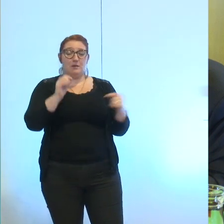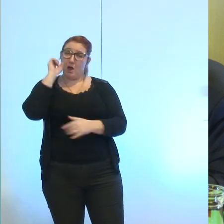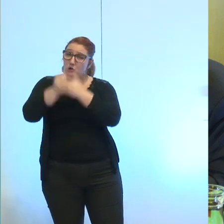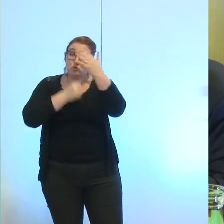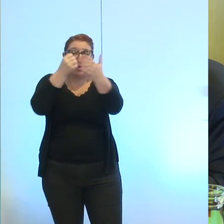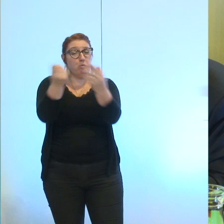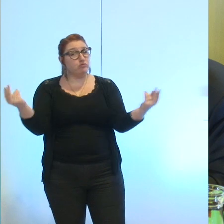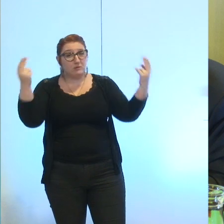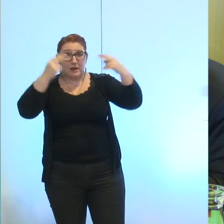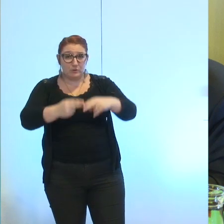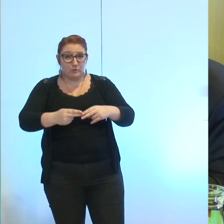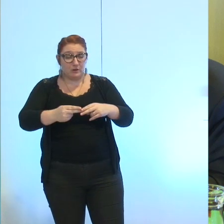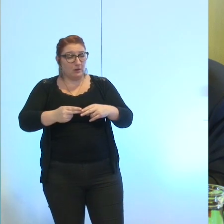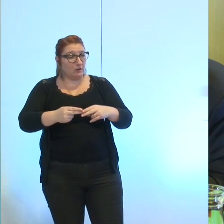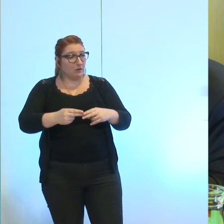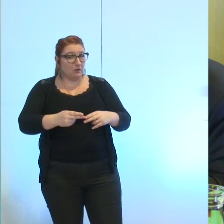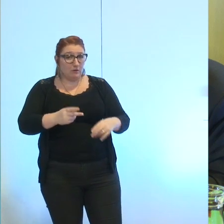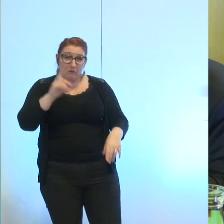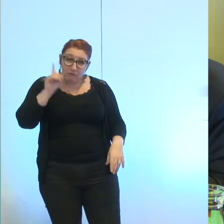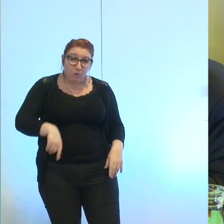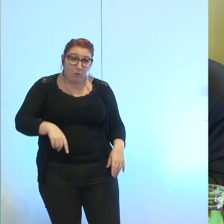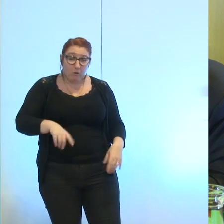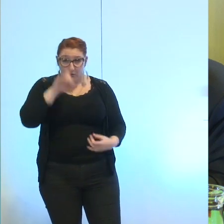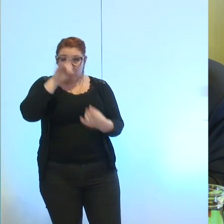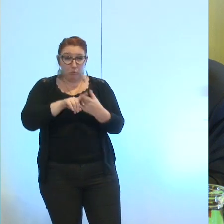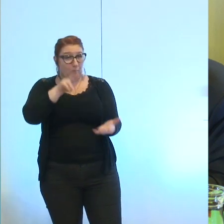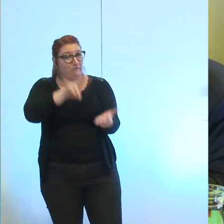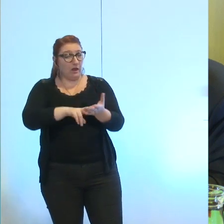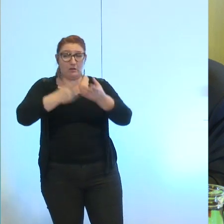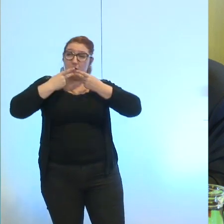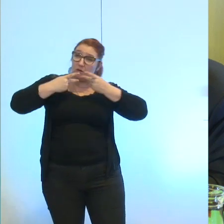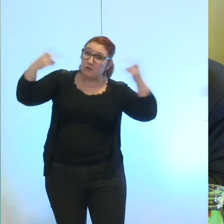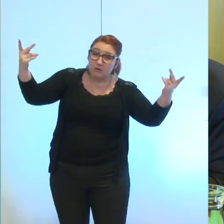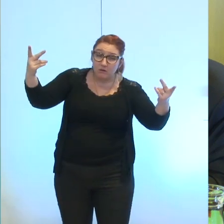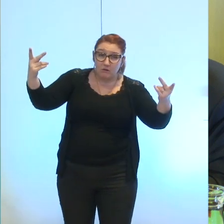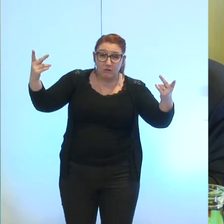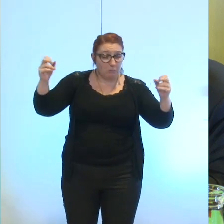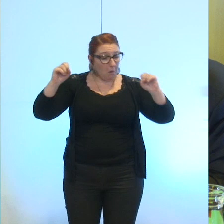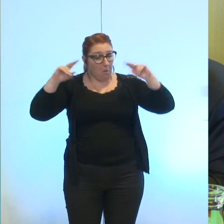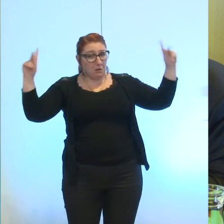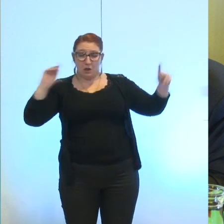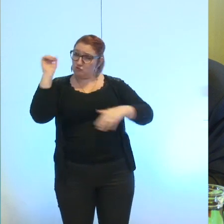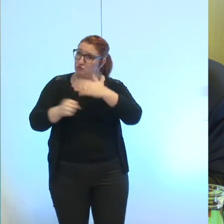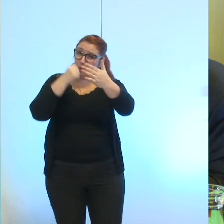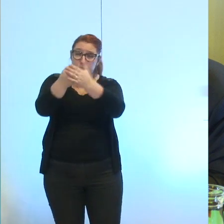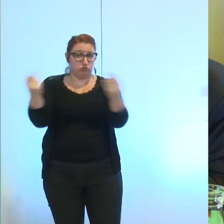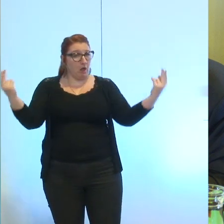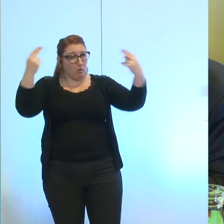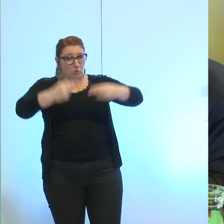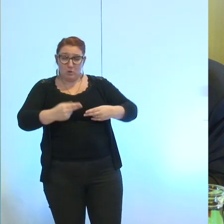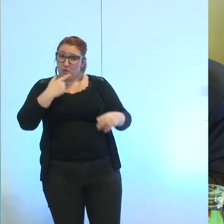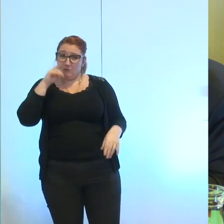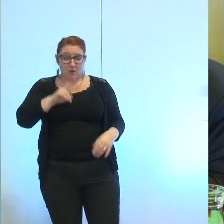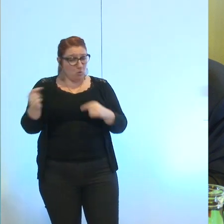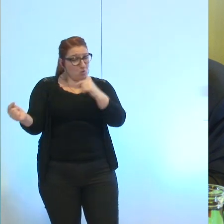nuit pour que vous puissiez enfin entendre la vérité et ne plus raconter n'importe quoi et ben on fera du rel les débat